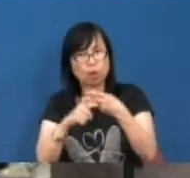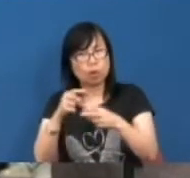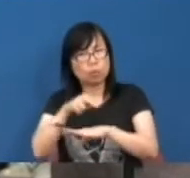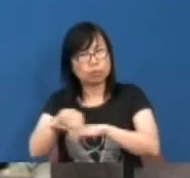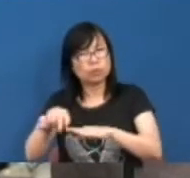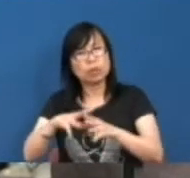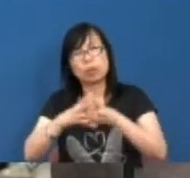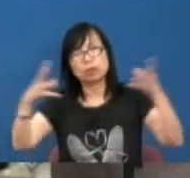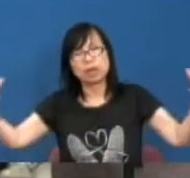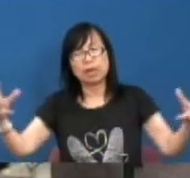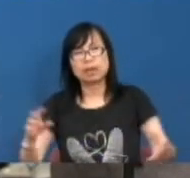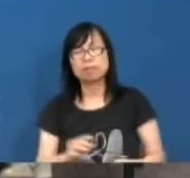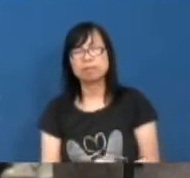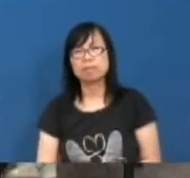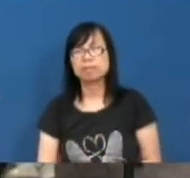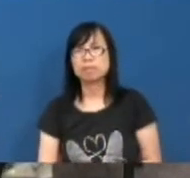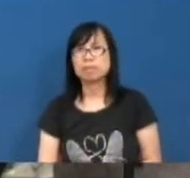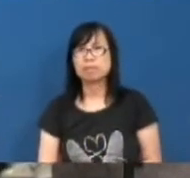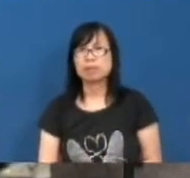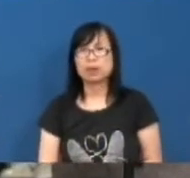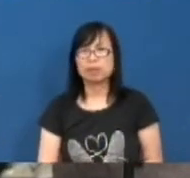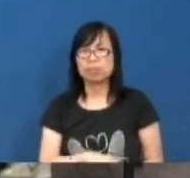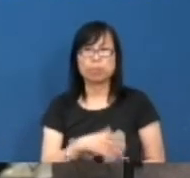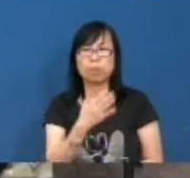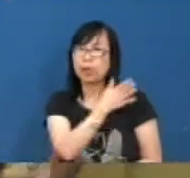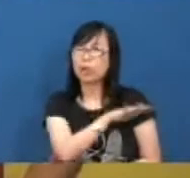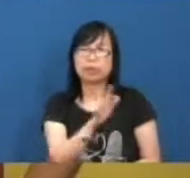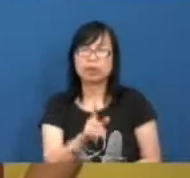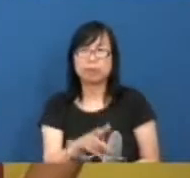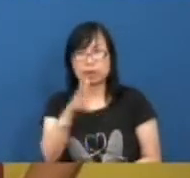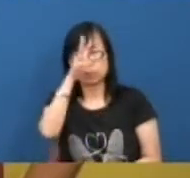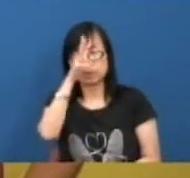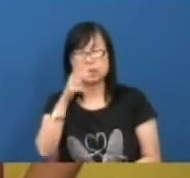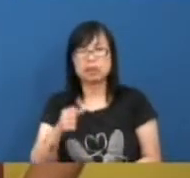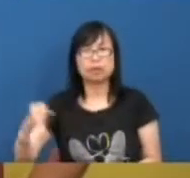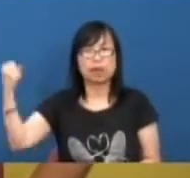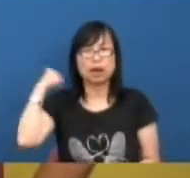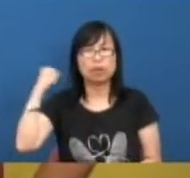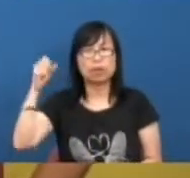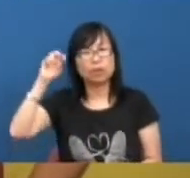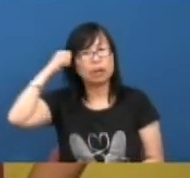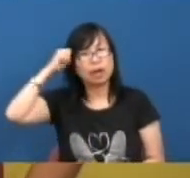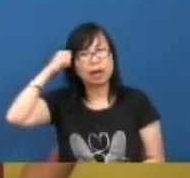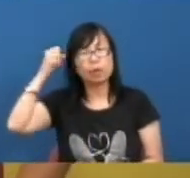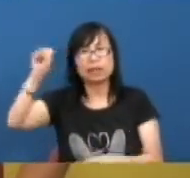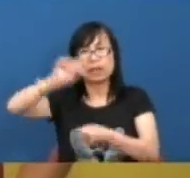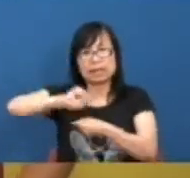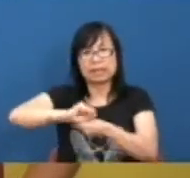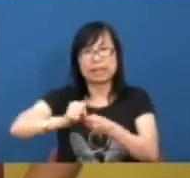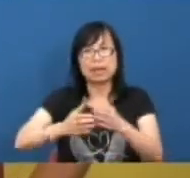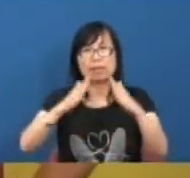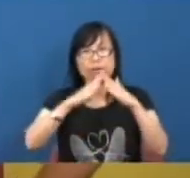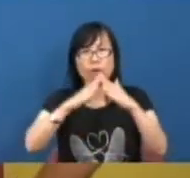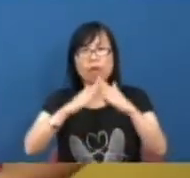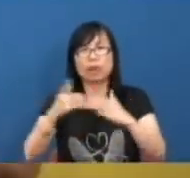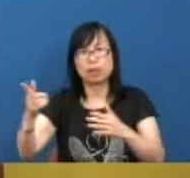我唔知點解會揀嗰度。不過嗱，即係孤物論點都好，其實如果即係政府係積極考慮係增設多啲房屋咧，咁我哋第一